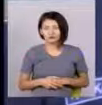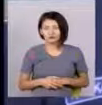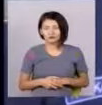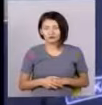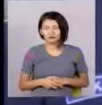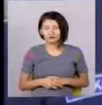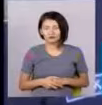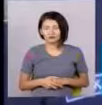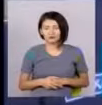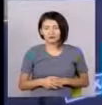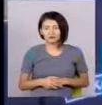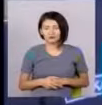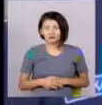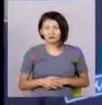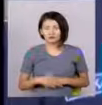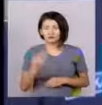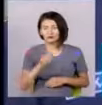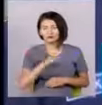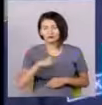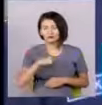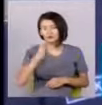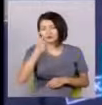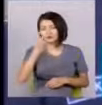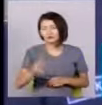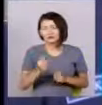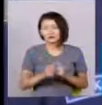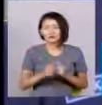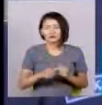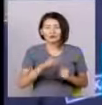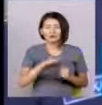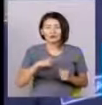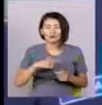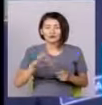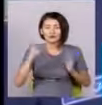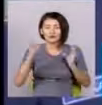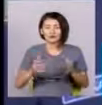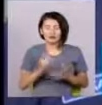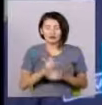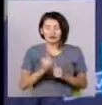көру керек. Өзіңіз малту білсеңіз, онда үстіңізді киім шешіп тап, қолыңызға бір